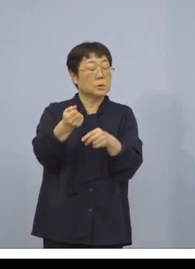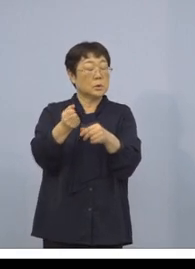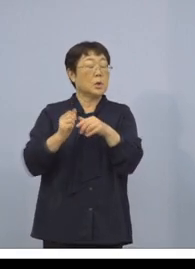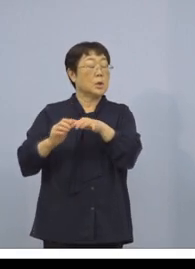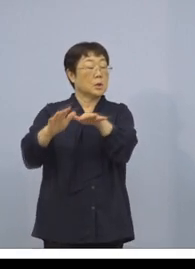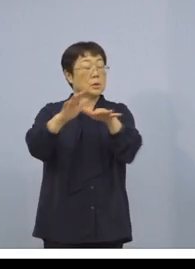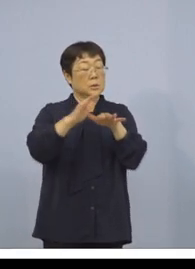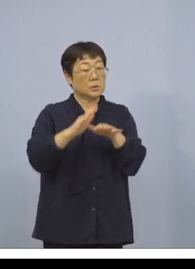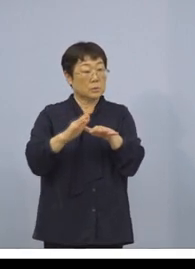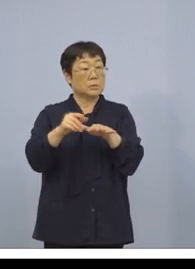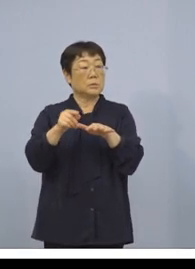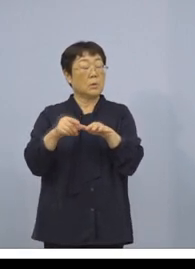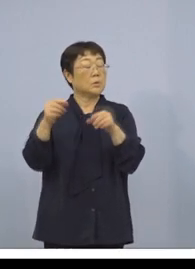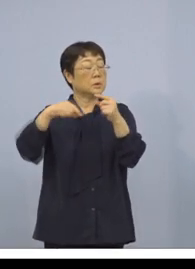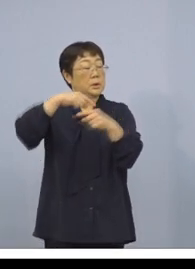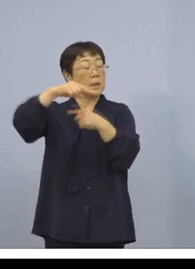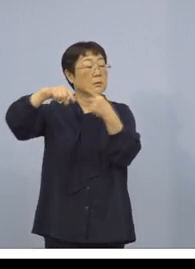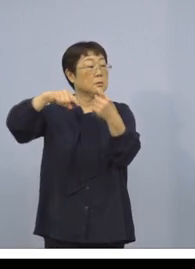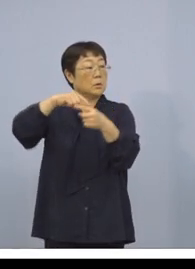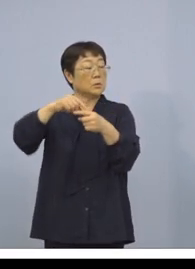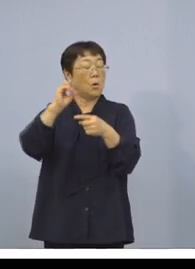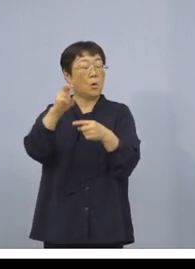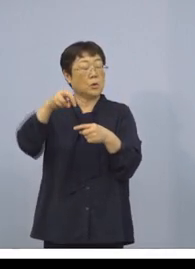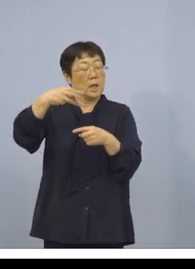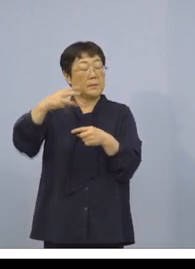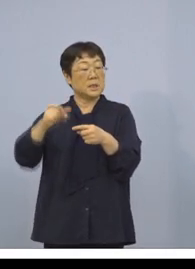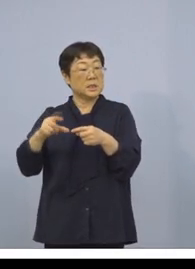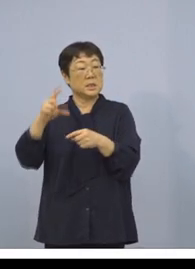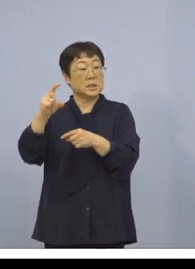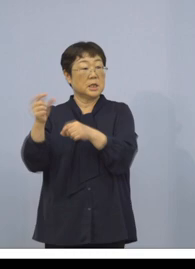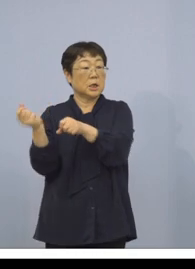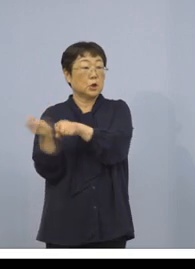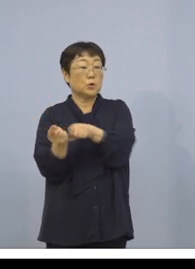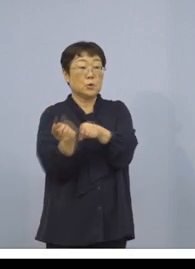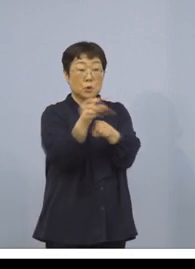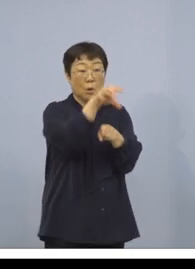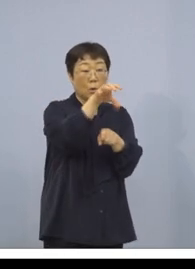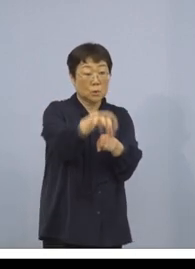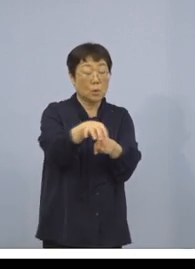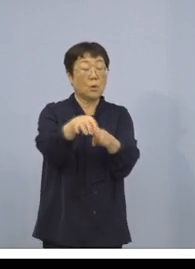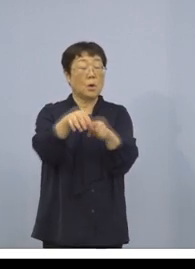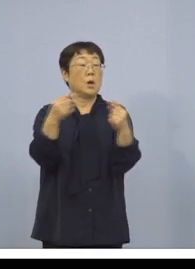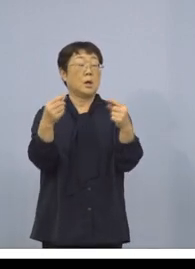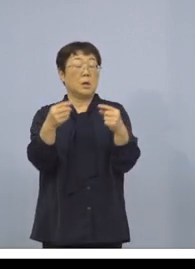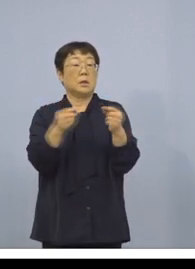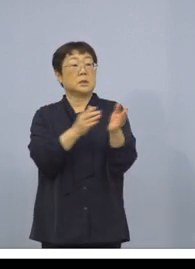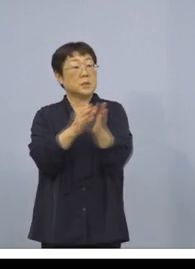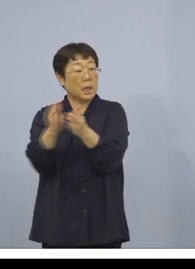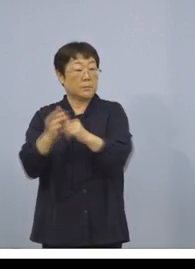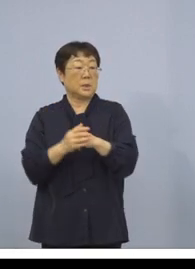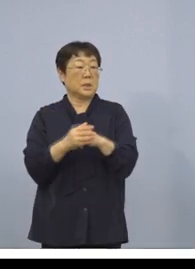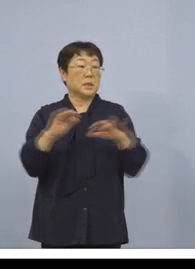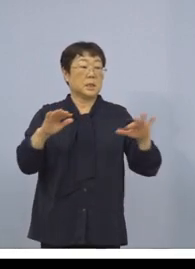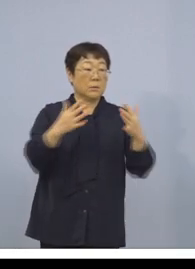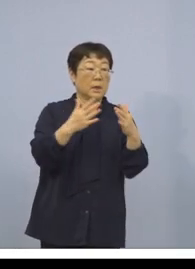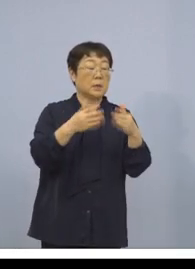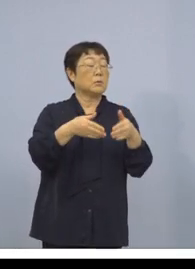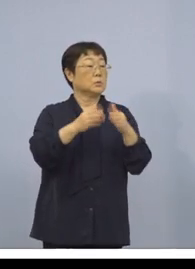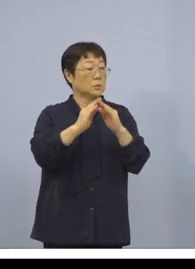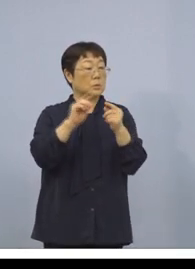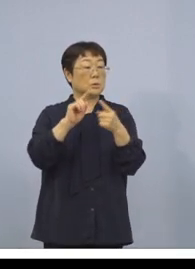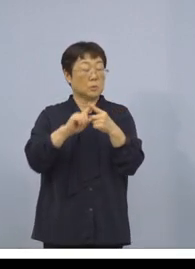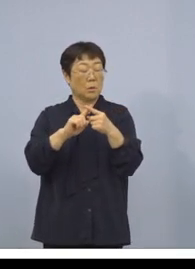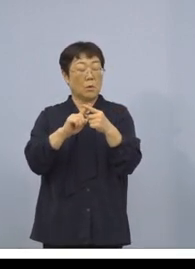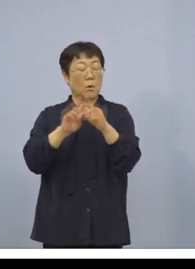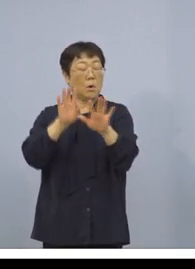整備ということで、鳴門のですね、オロナミン C 球場、これにつきましてもですね、にぎわいの創出と、防災